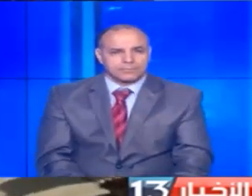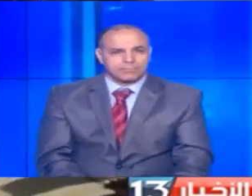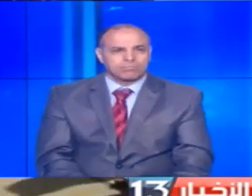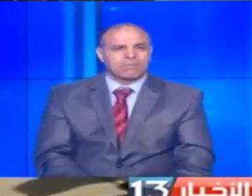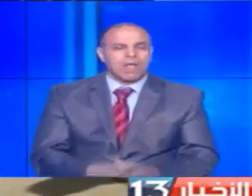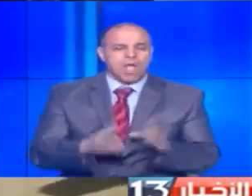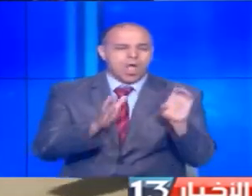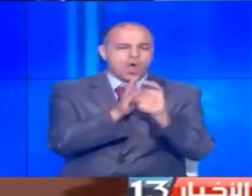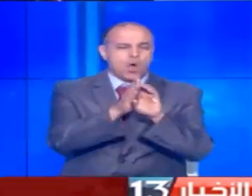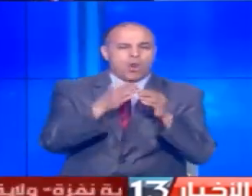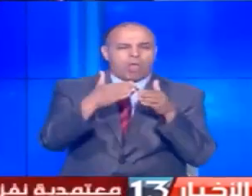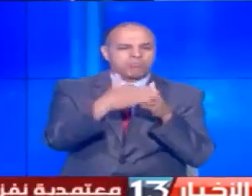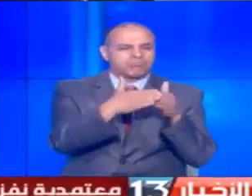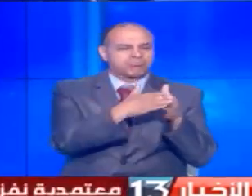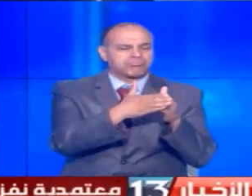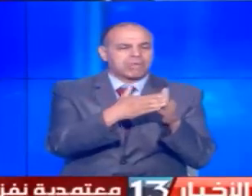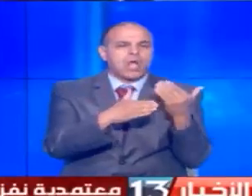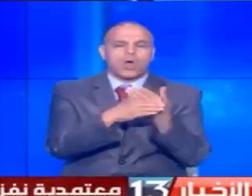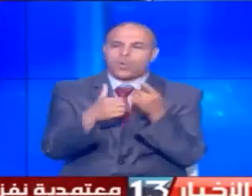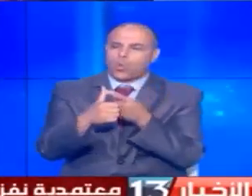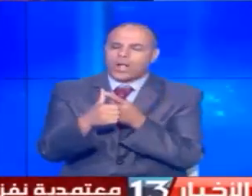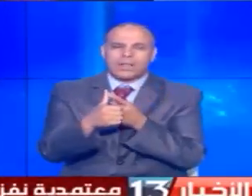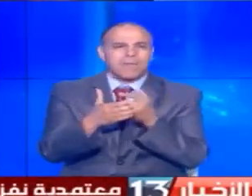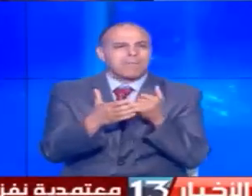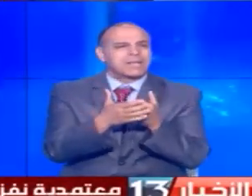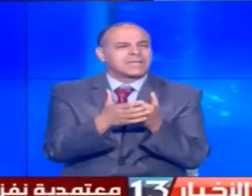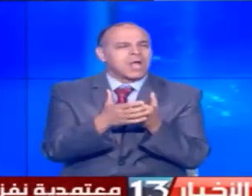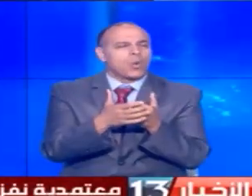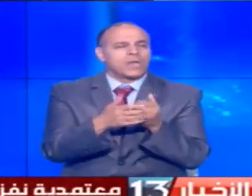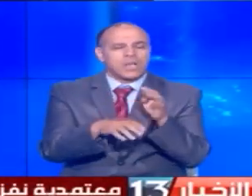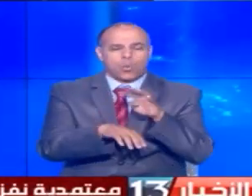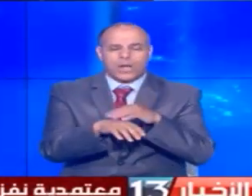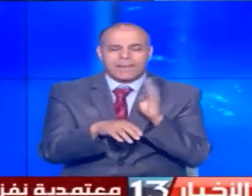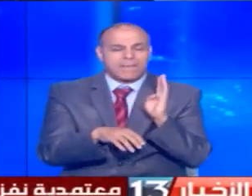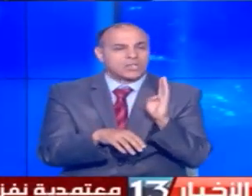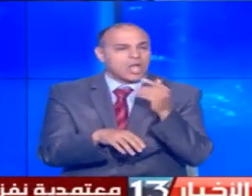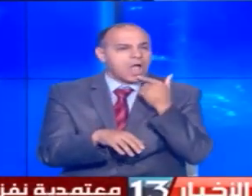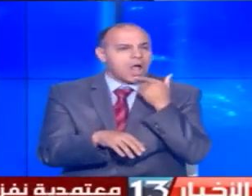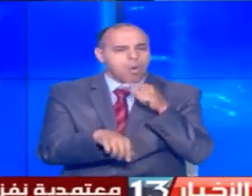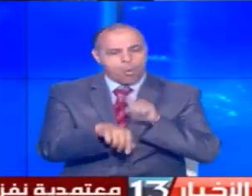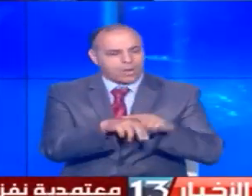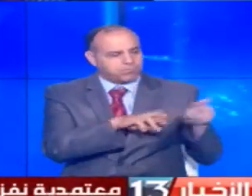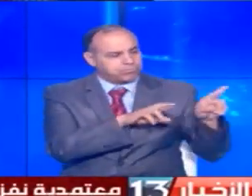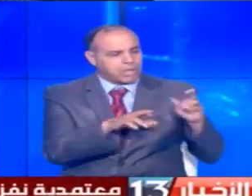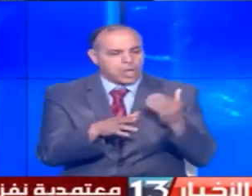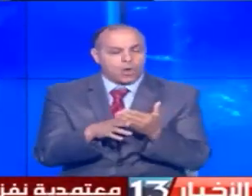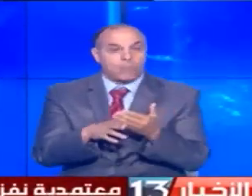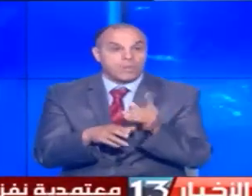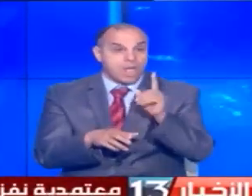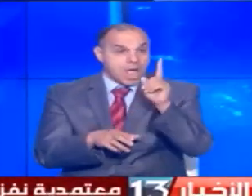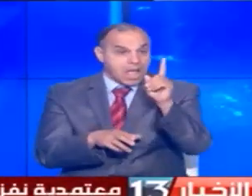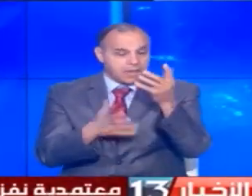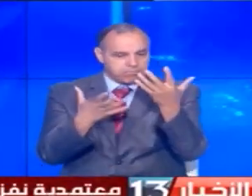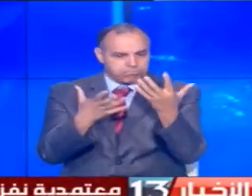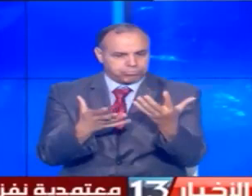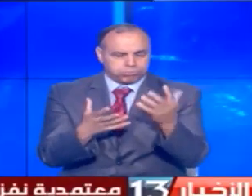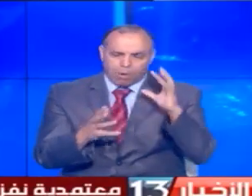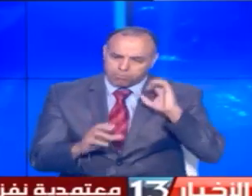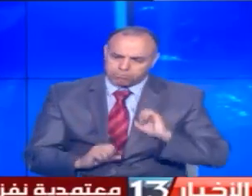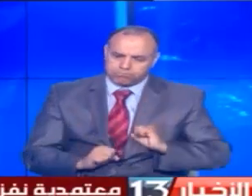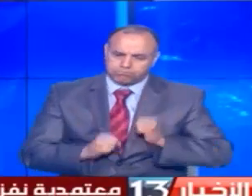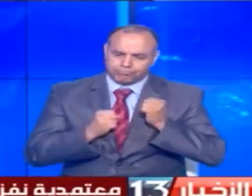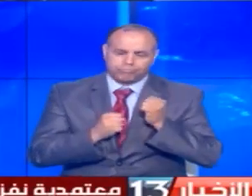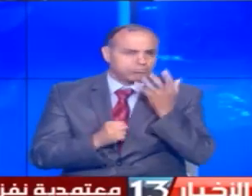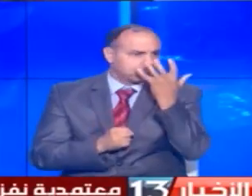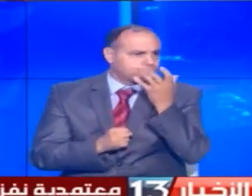تعطل الدروس بالمدرسة الابتدائية غارستايا بمعتمدية نفزة من ولاية باجة تزامنا مع موعد العودة المدرسية وحالة من الاحتقان